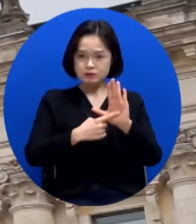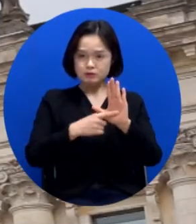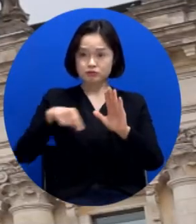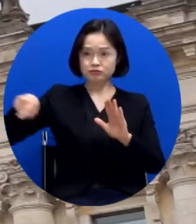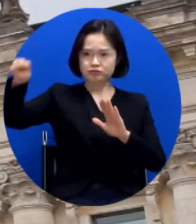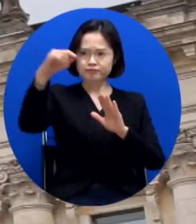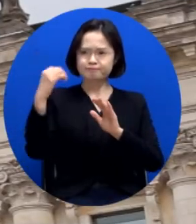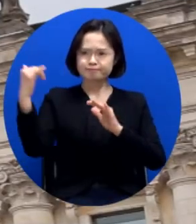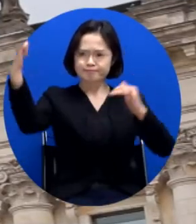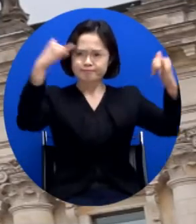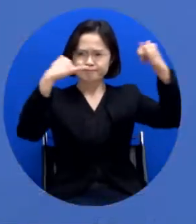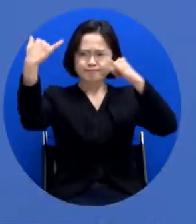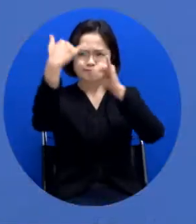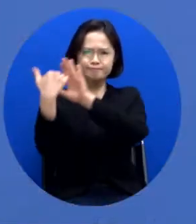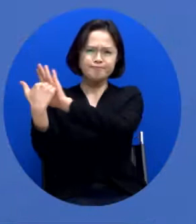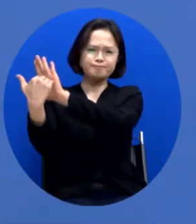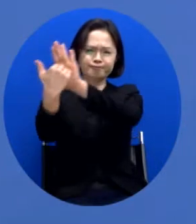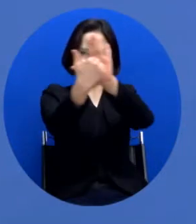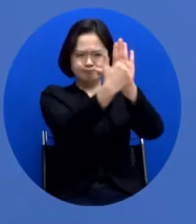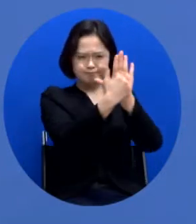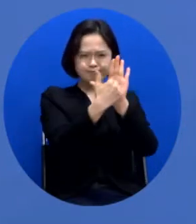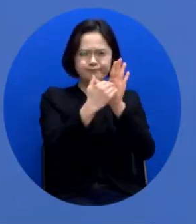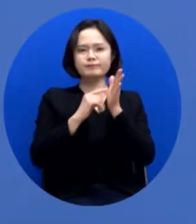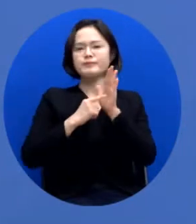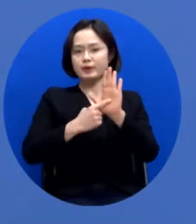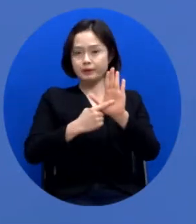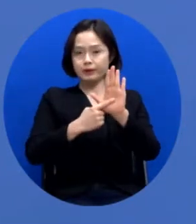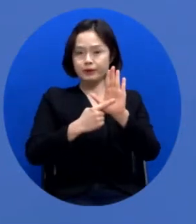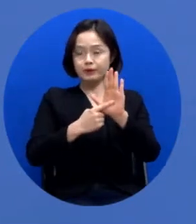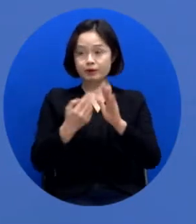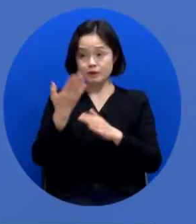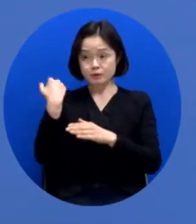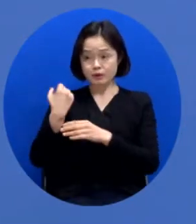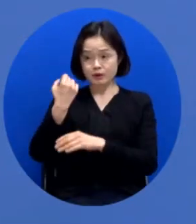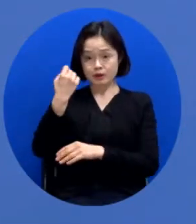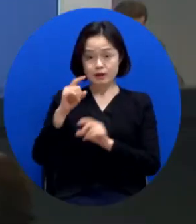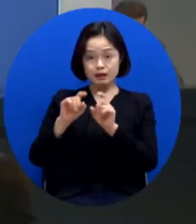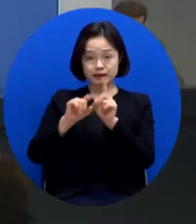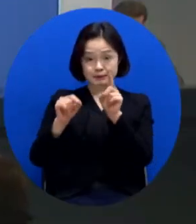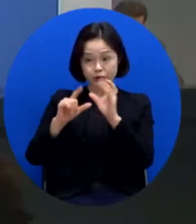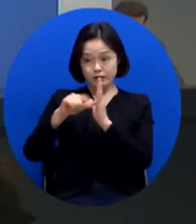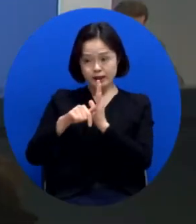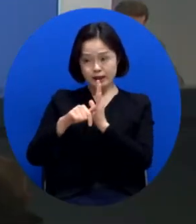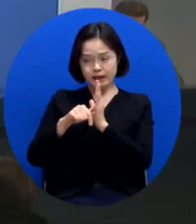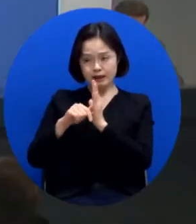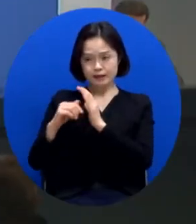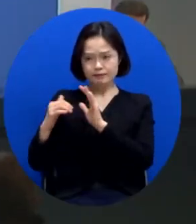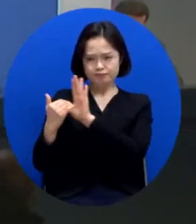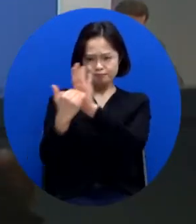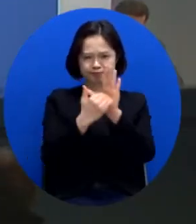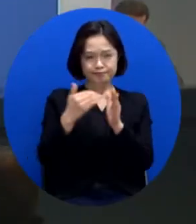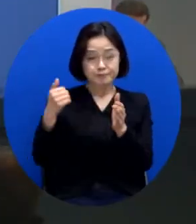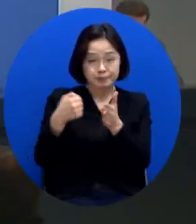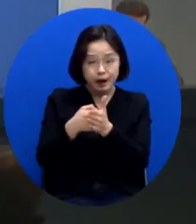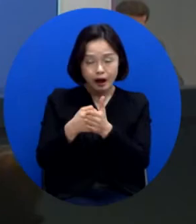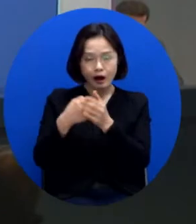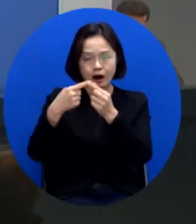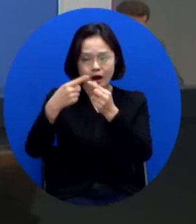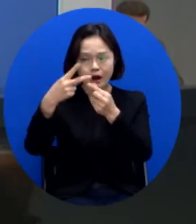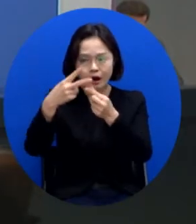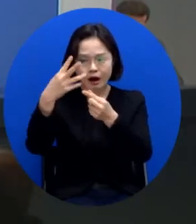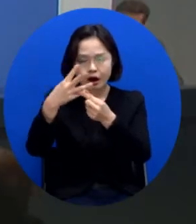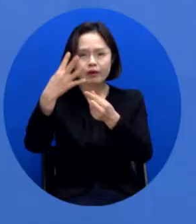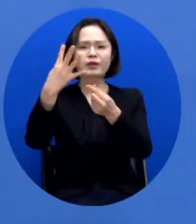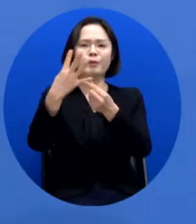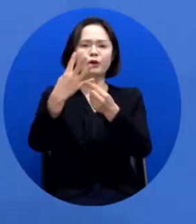봉쇄를 연장했습니다. 지난해 11월 이후 벌써 네 번째 연장입니다. 이번 조치는 3월 7일까지